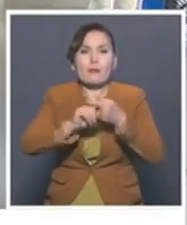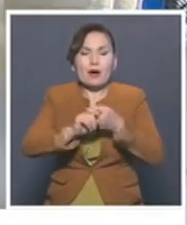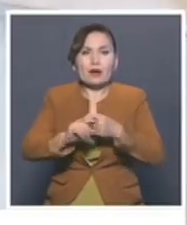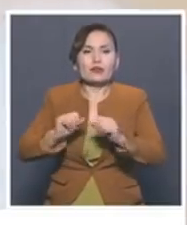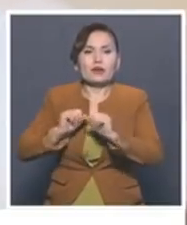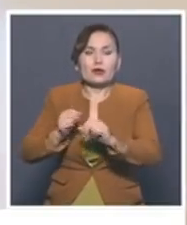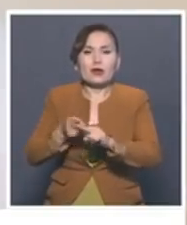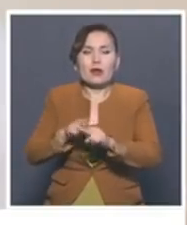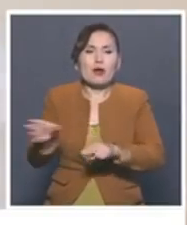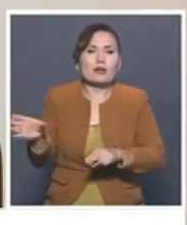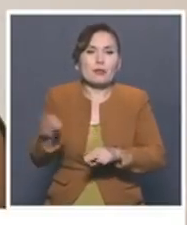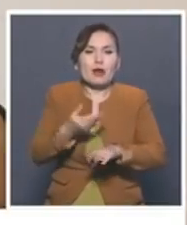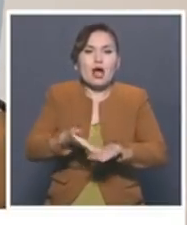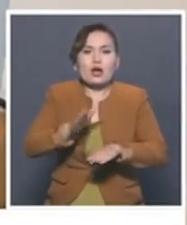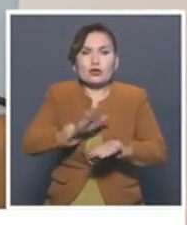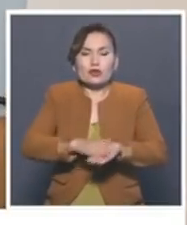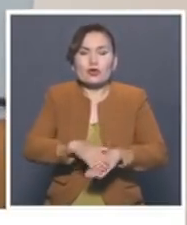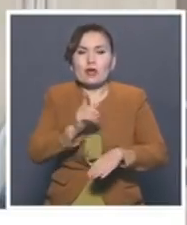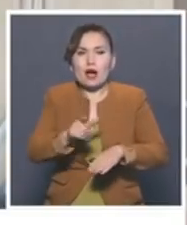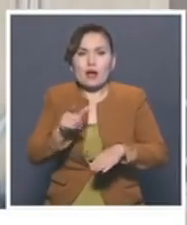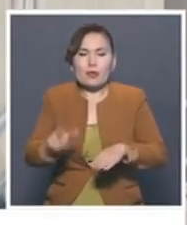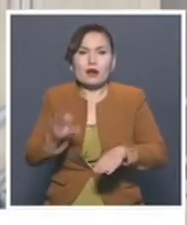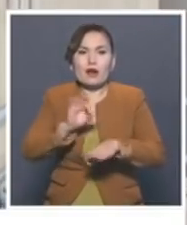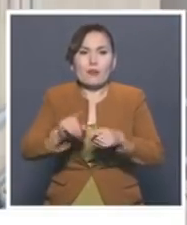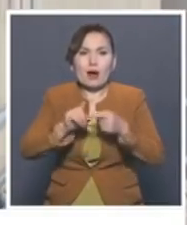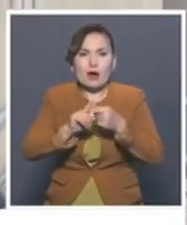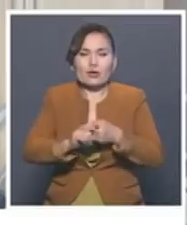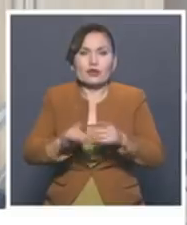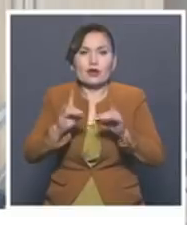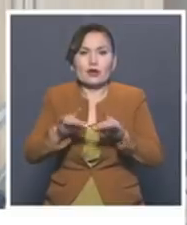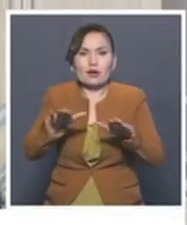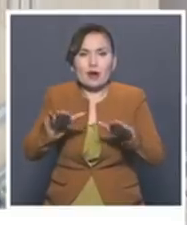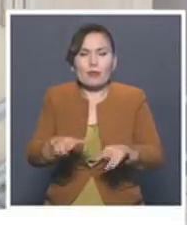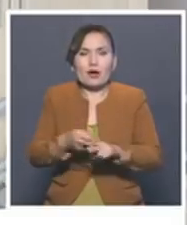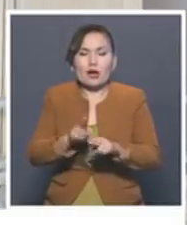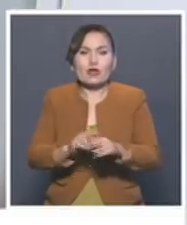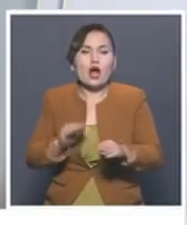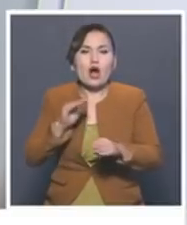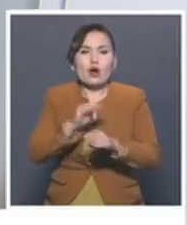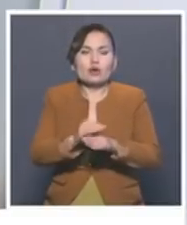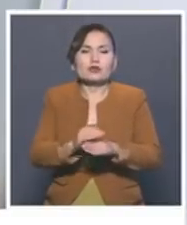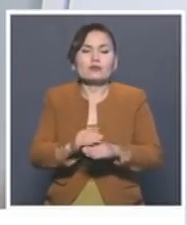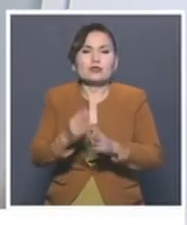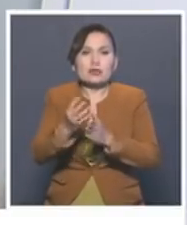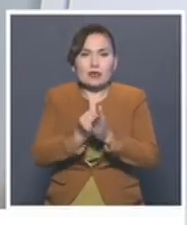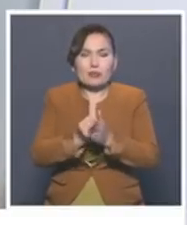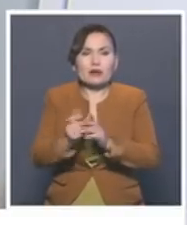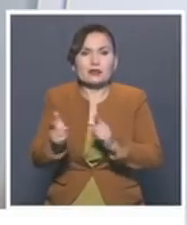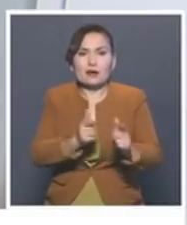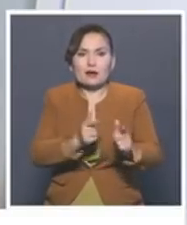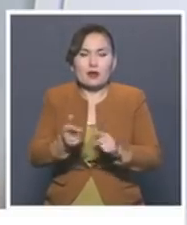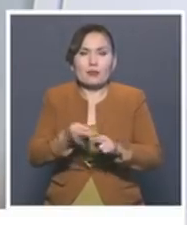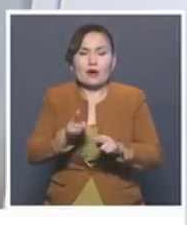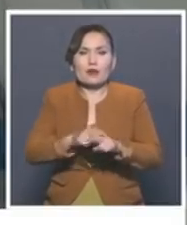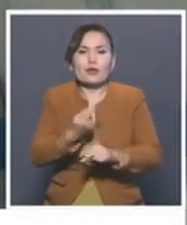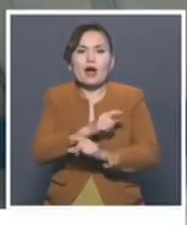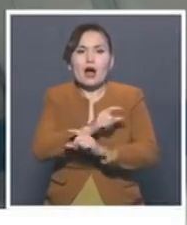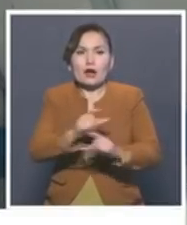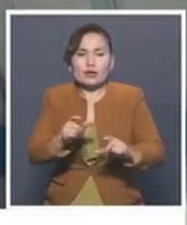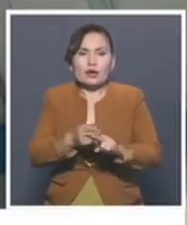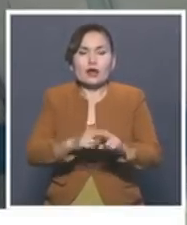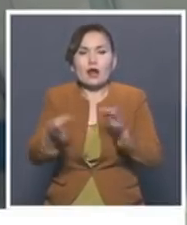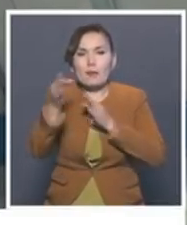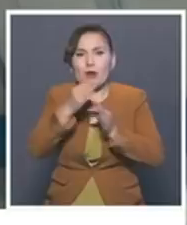үшін жағдайы ауыр науқастарға арналған инфекциялық стационарларда мыңнан астам қосымша орын дайындалып жатыр. Сонымен қатар ауруханалар мен